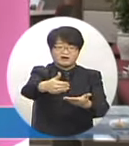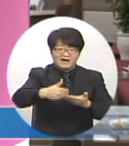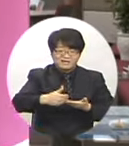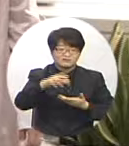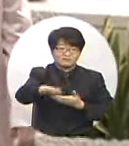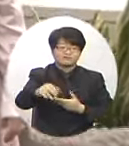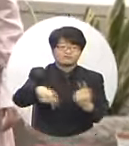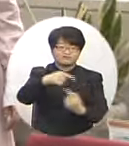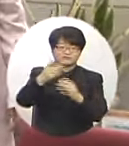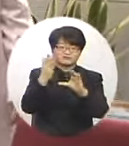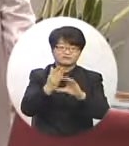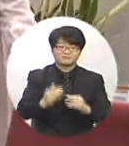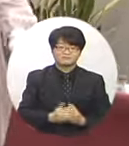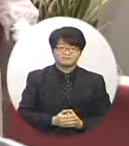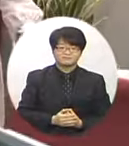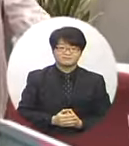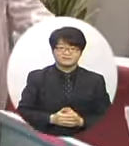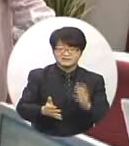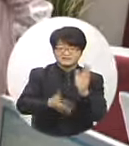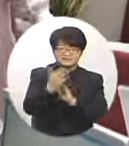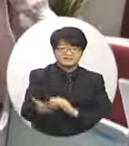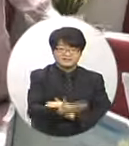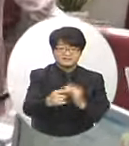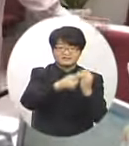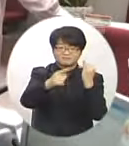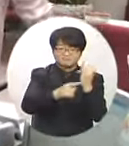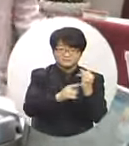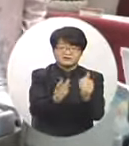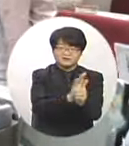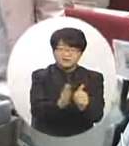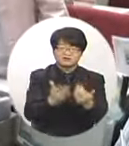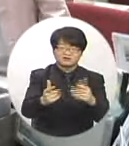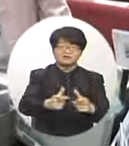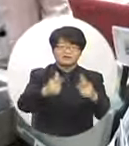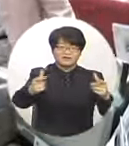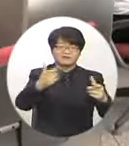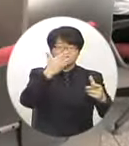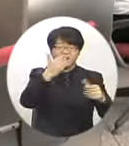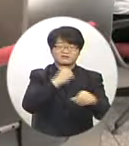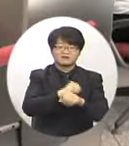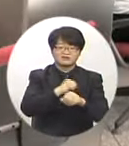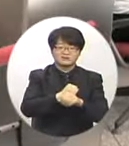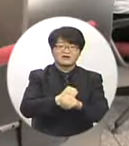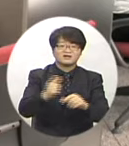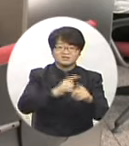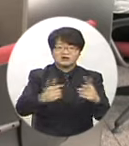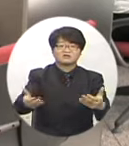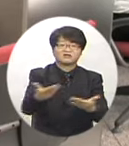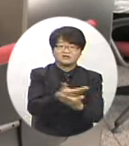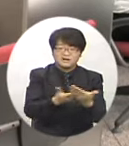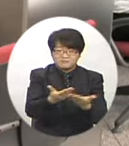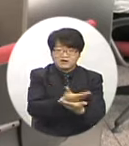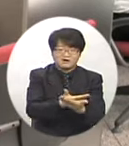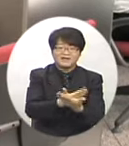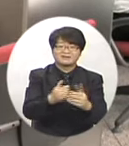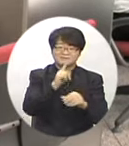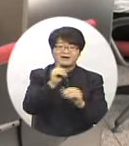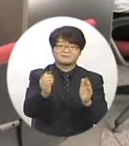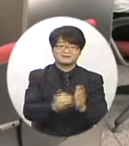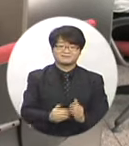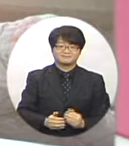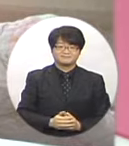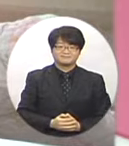있습니다. 시는 앞으로 이들 임산부 우대 서비스가 더 확대될 수 있도록 민간과 더 협력한다는 방침입니다.